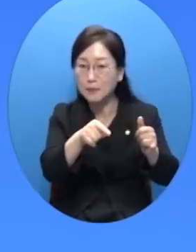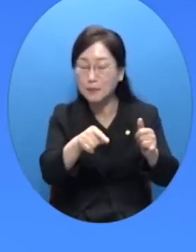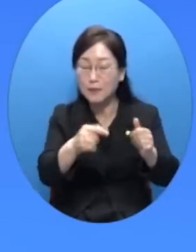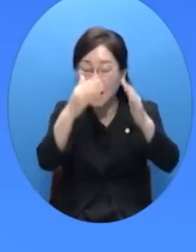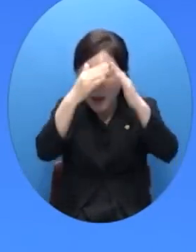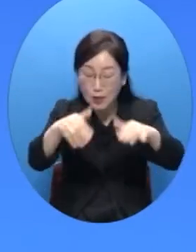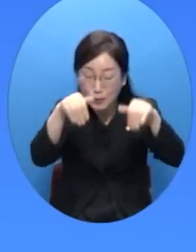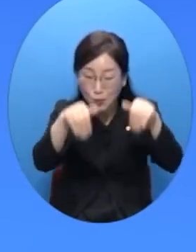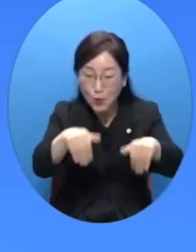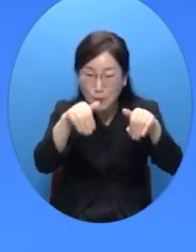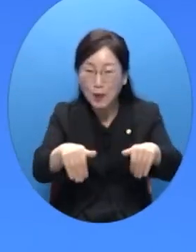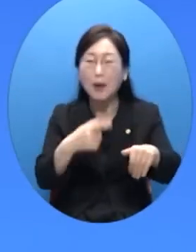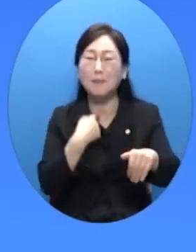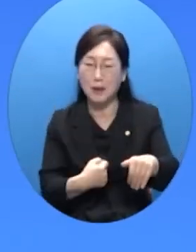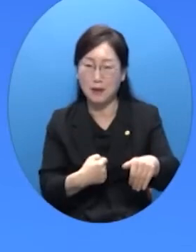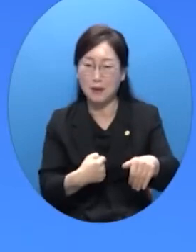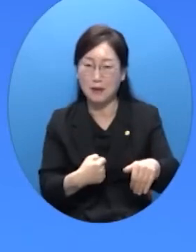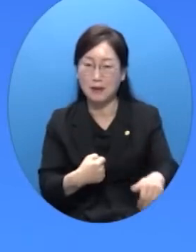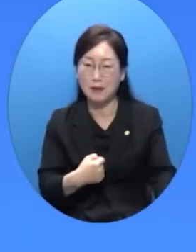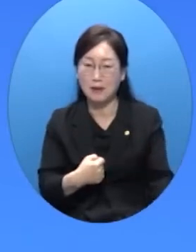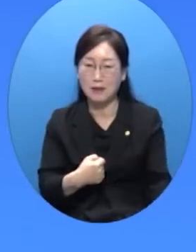애굽에서 노예로 살았기 때문에